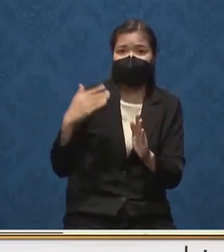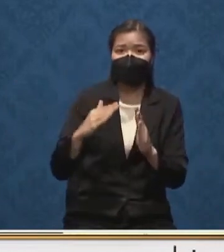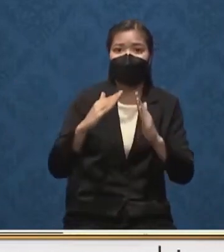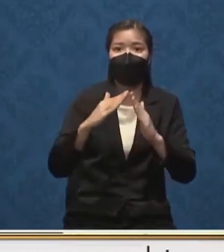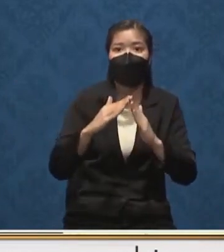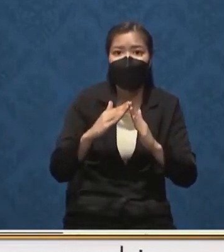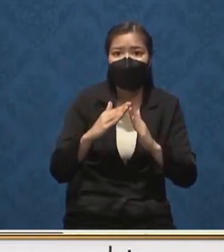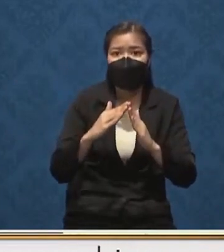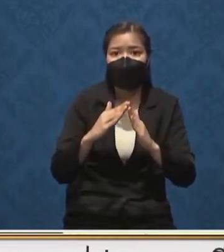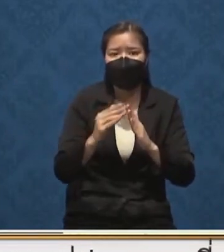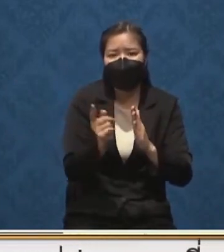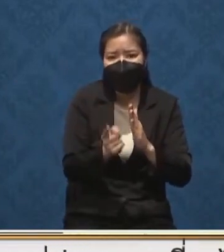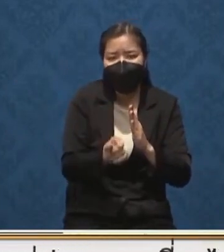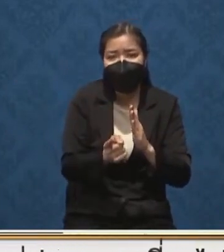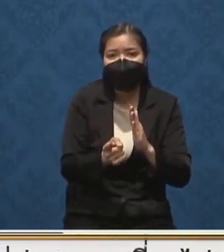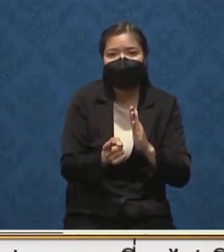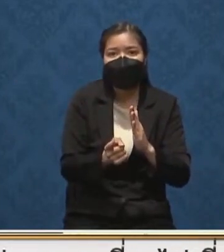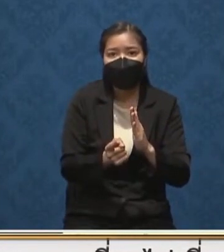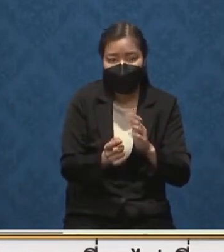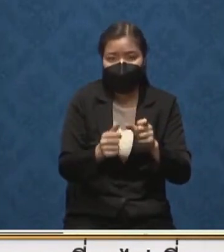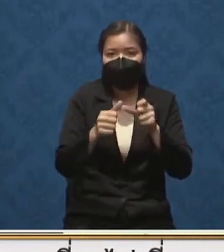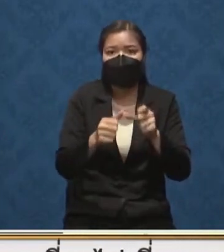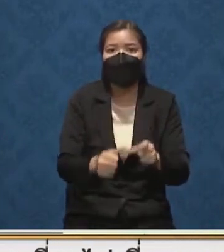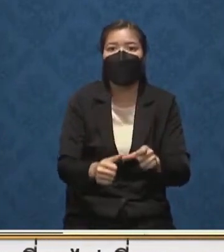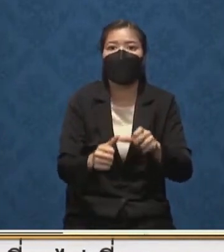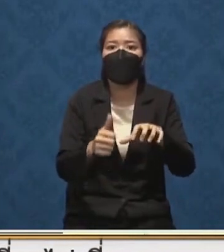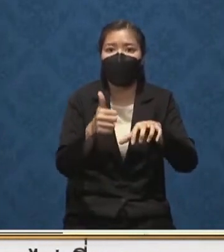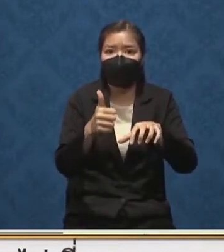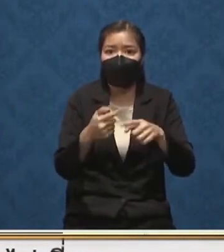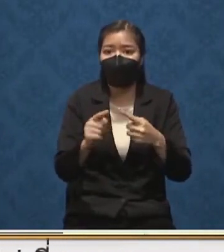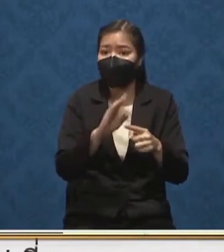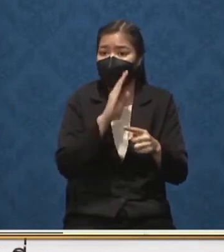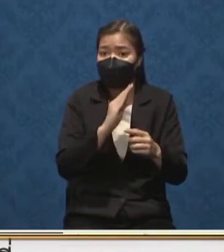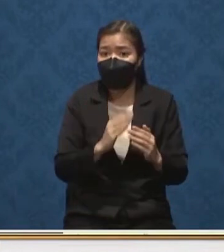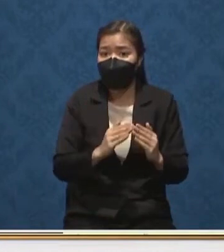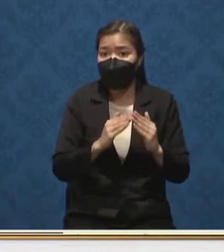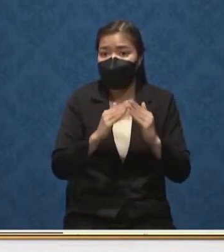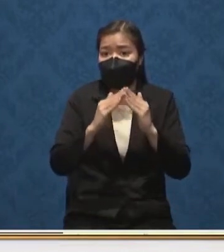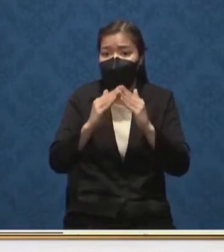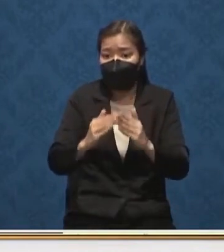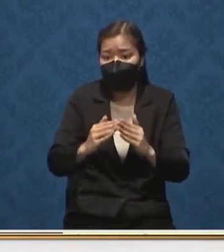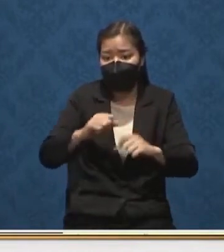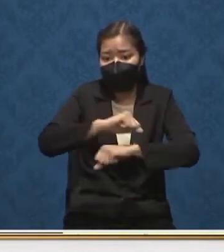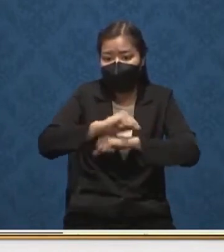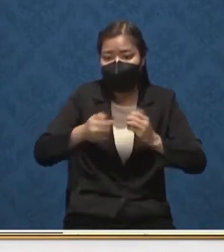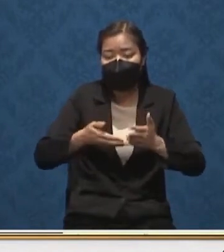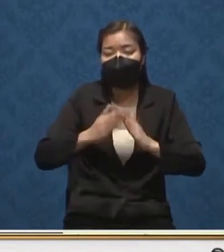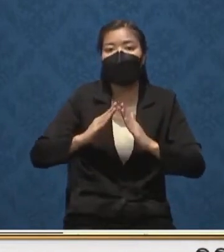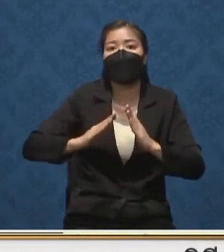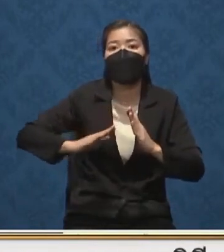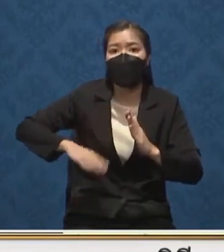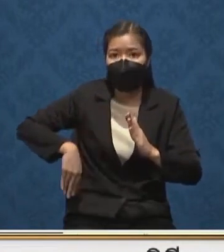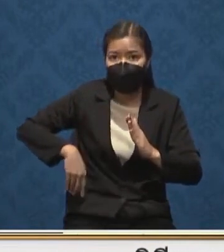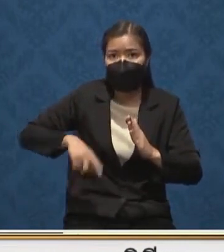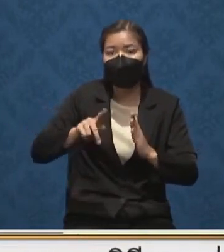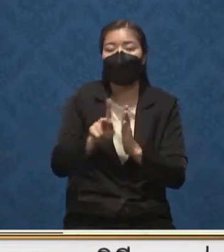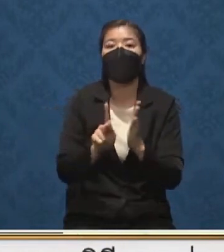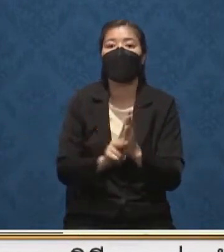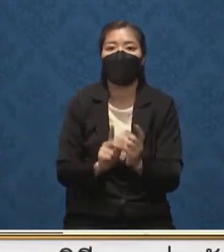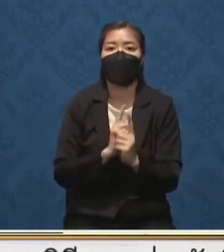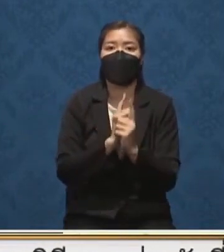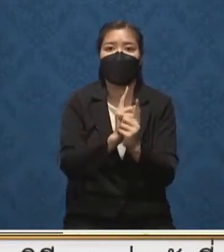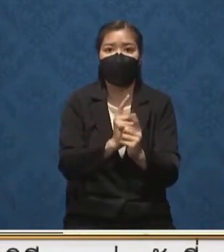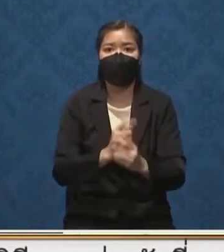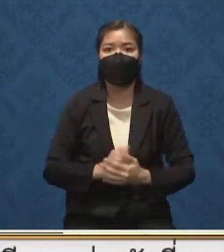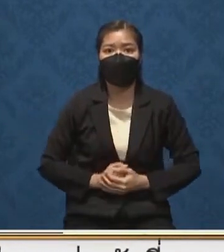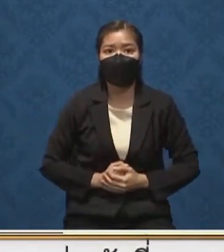เป็นกลุ่ม้อยจะให้เขาอยู่ในนามในลักษณะของแกล้งการแก้งปญหาของคสชรัฐบาลก็ทำให้นะครับรวมความว่ารัฐบาลนั้น